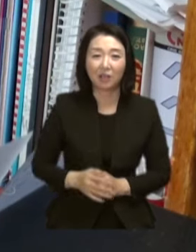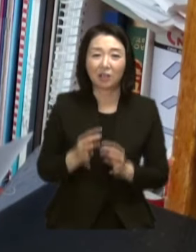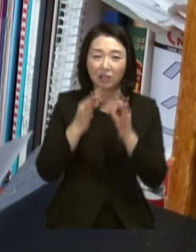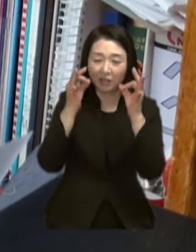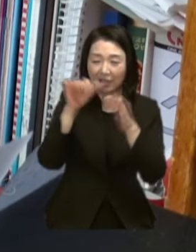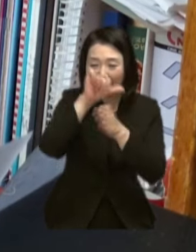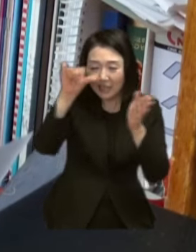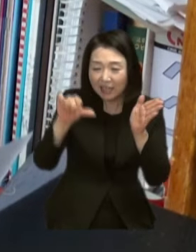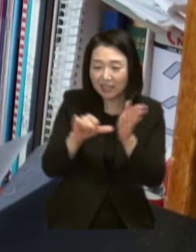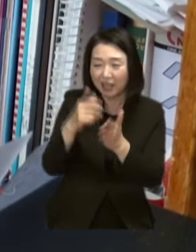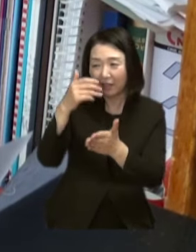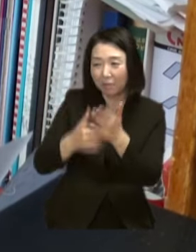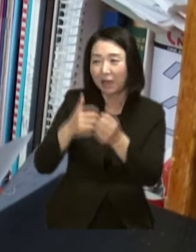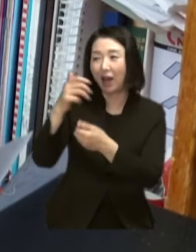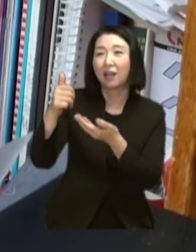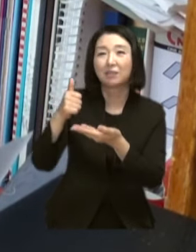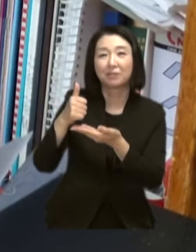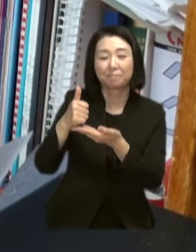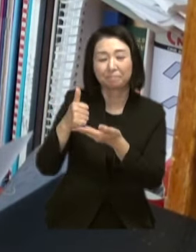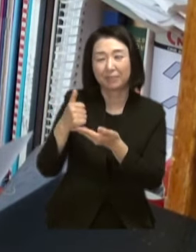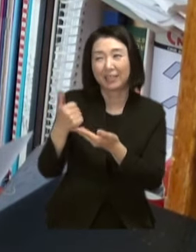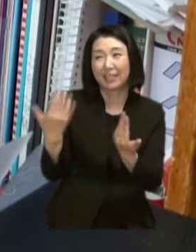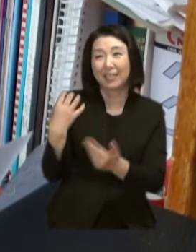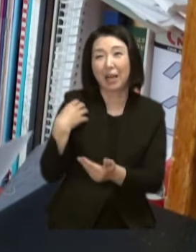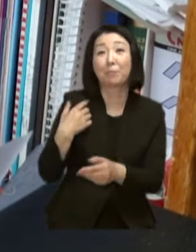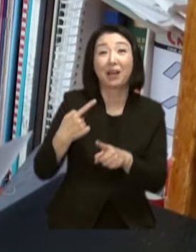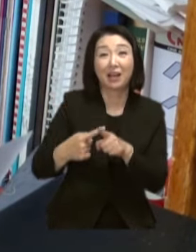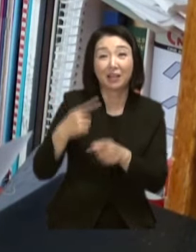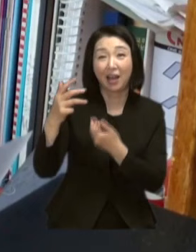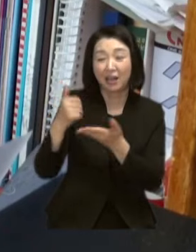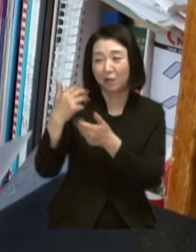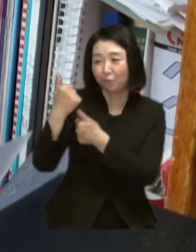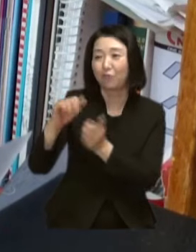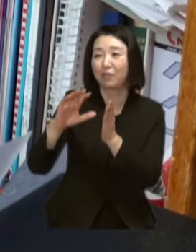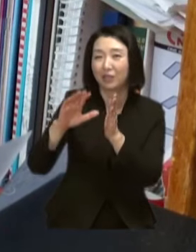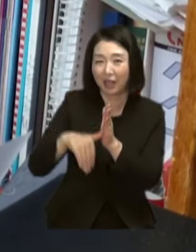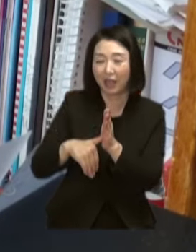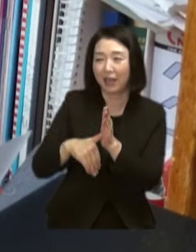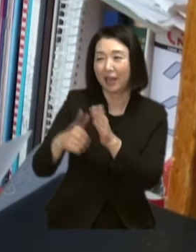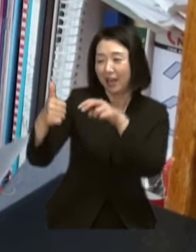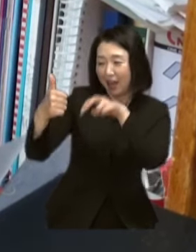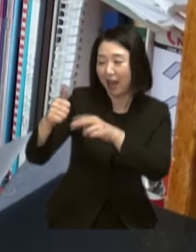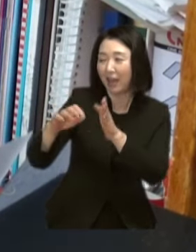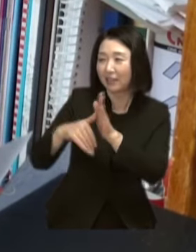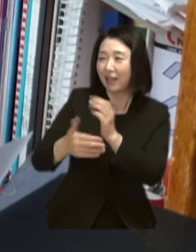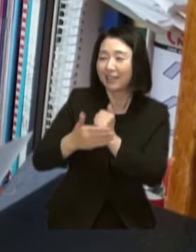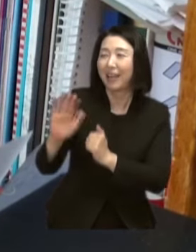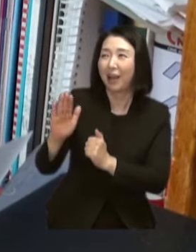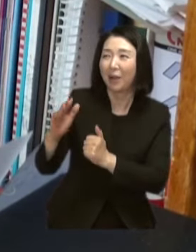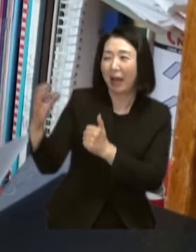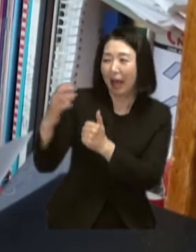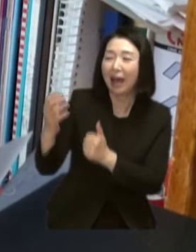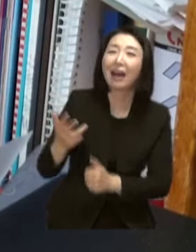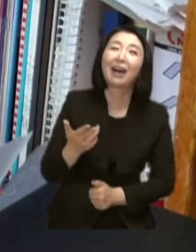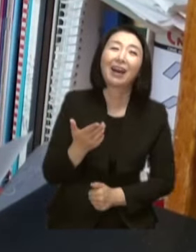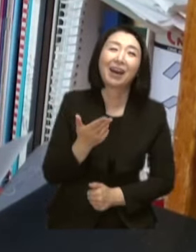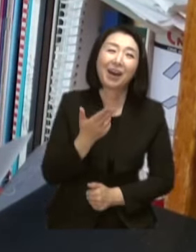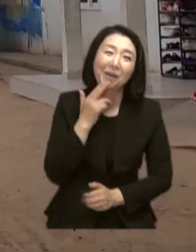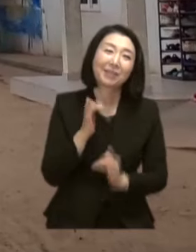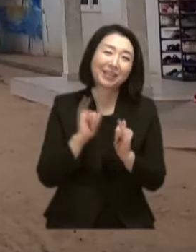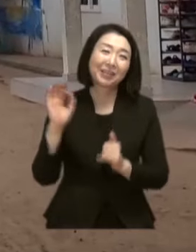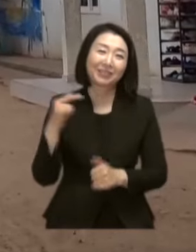살다가 주님이 부르시는 날에 하나님 앞에 섰을 때 칭찬까지는 아니어도 책망받지 않는 사람이 되었으면